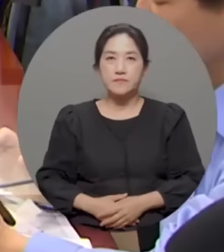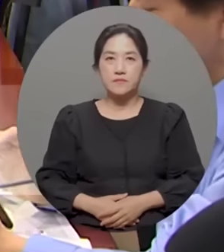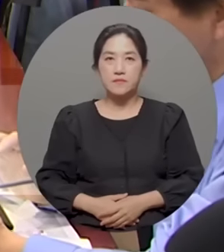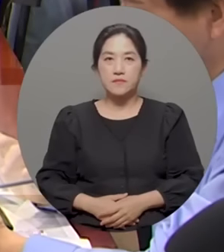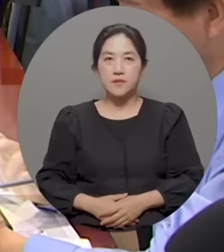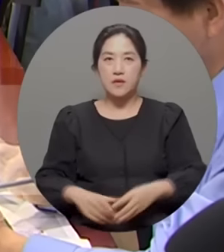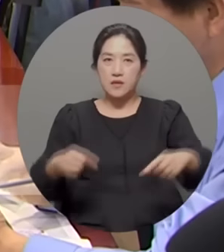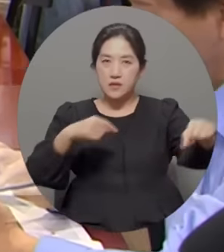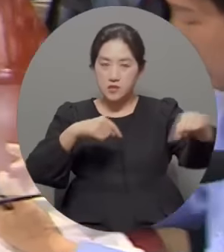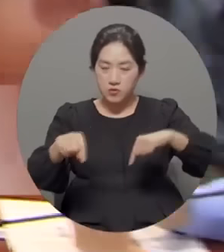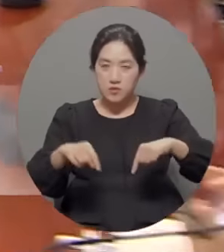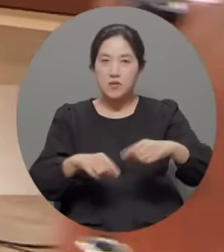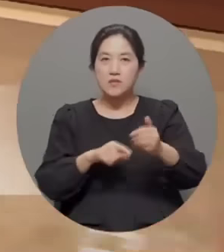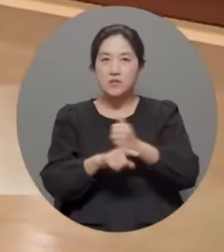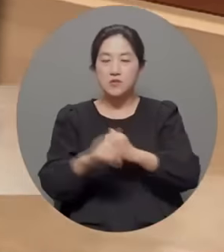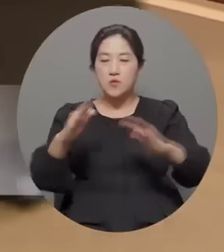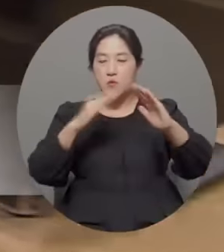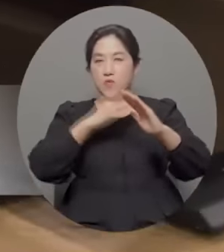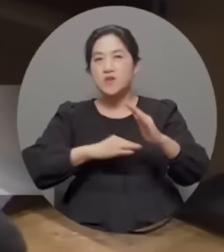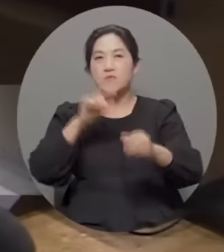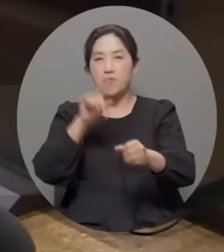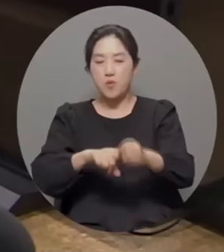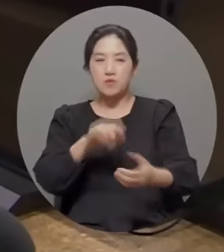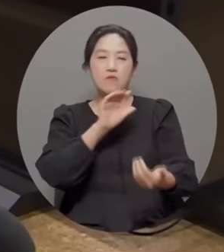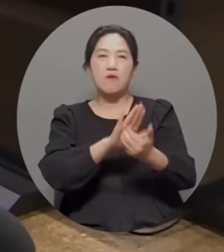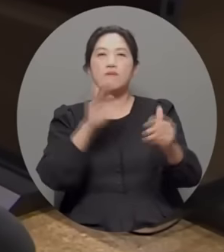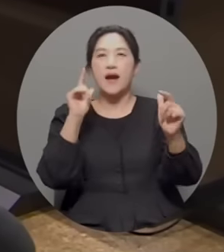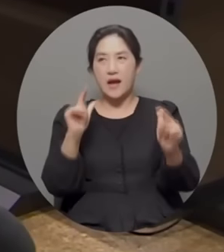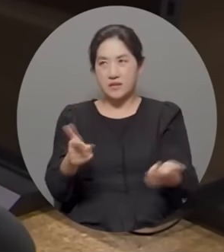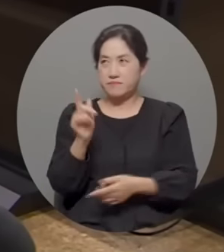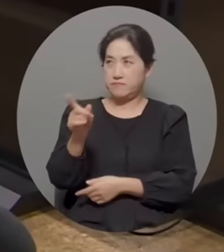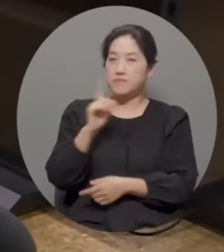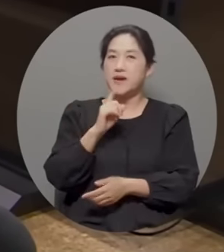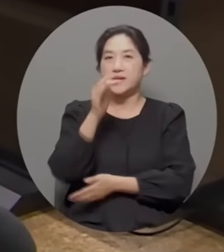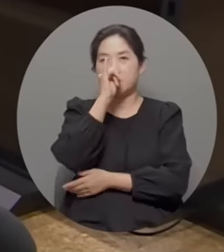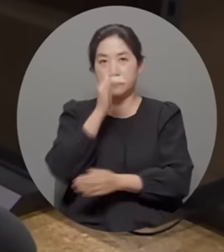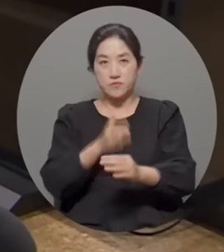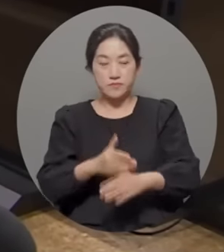정책적인 이유나 공익을 목적으로 한 거부권 행사가 아니라는 지적이 나옵니다.